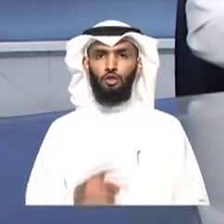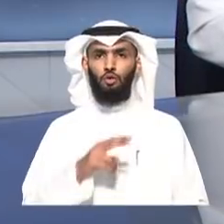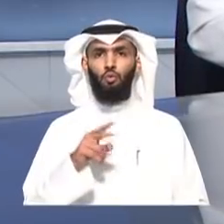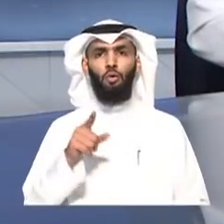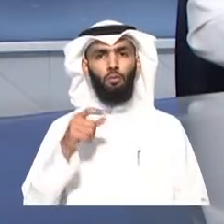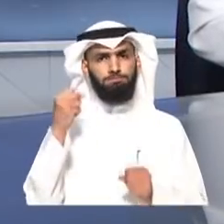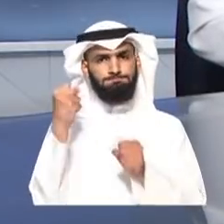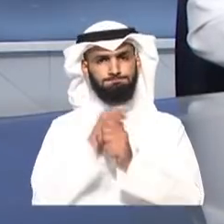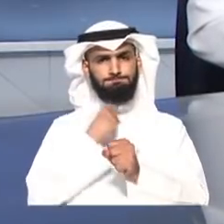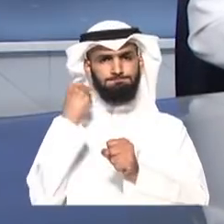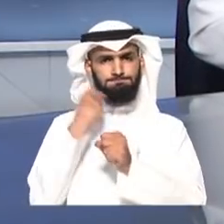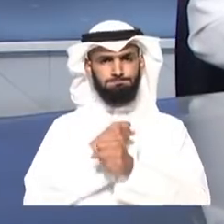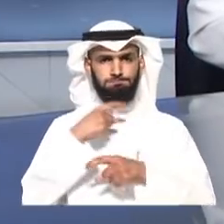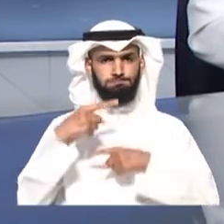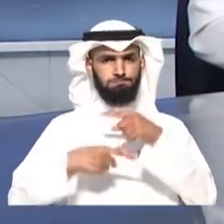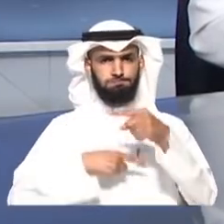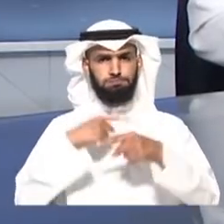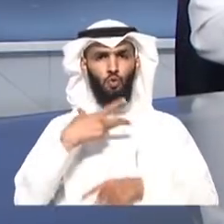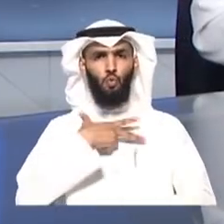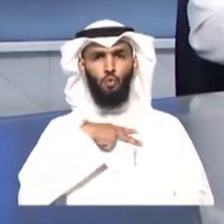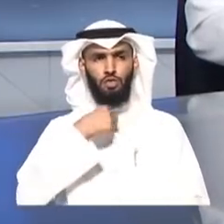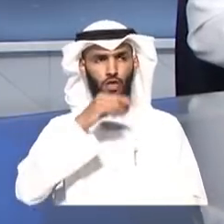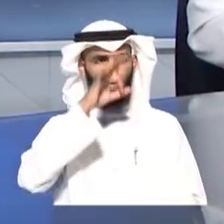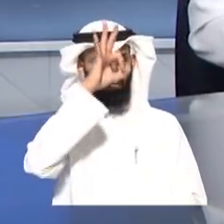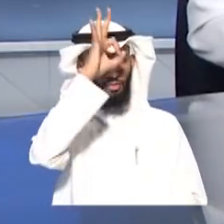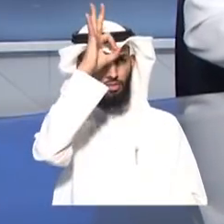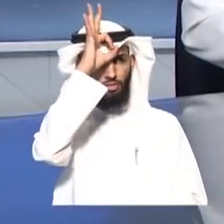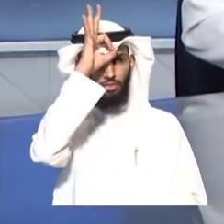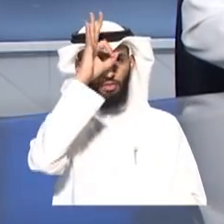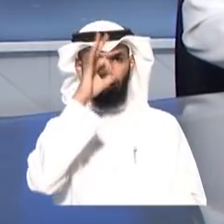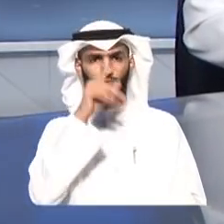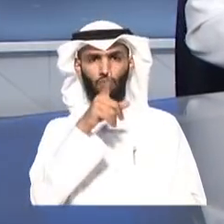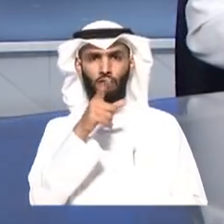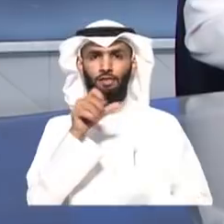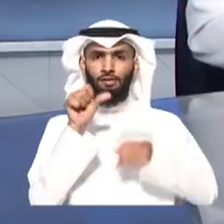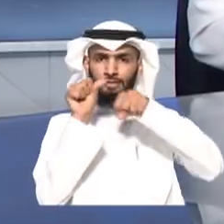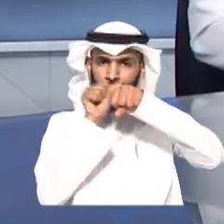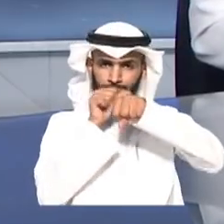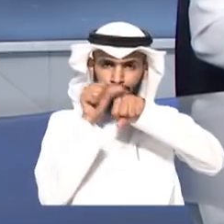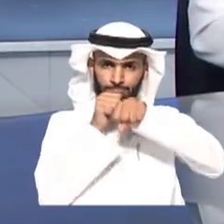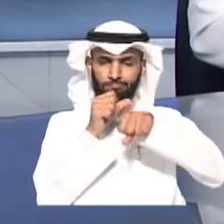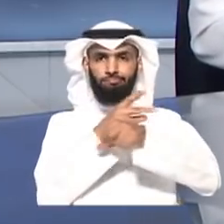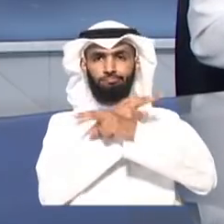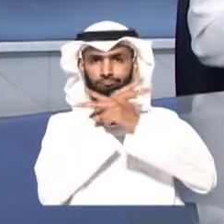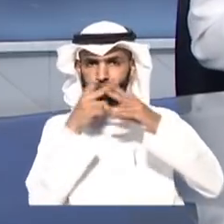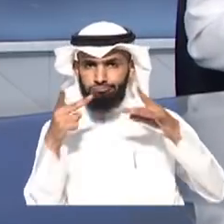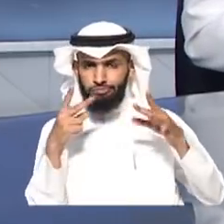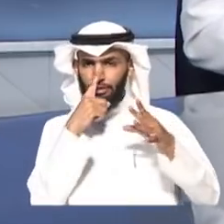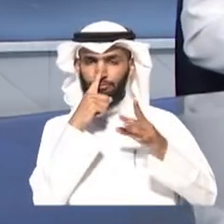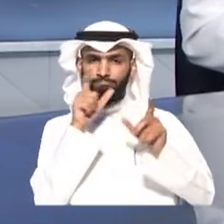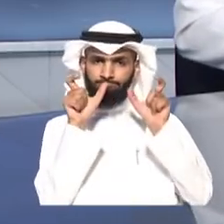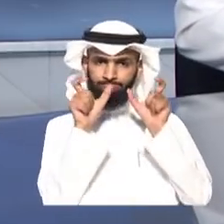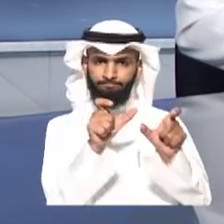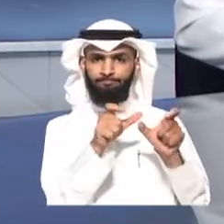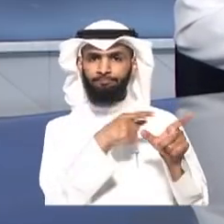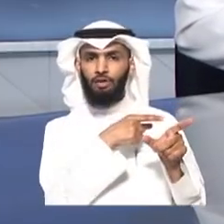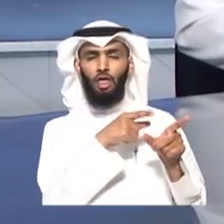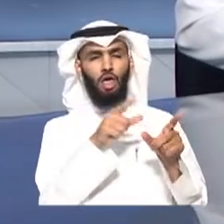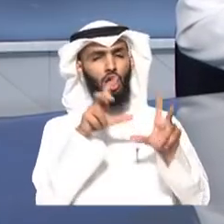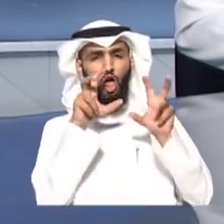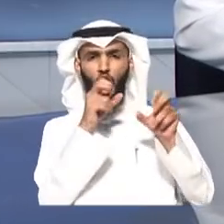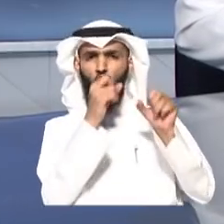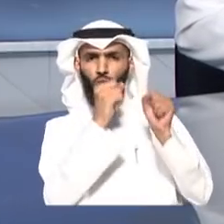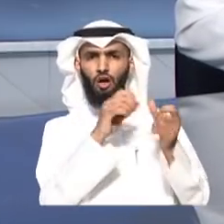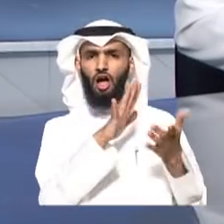جهود متواصلة في وزارة الداخلية في مكافحة المخدرات وحماية المجتمع من هذه الآفة، حيث